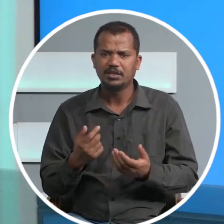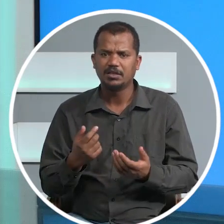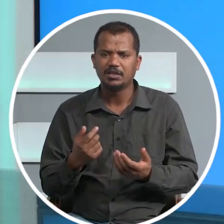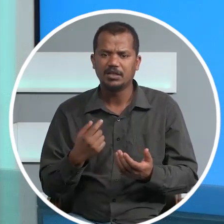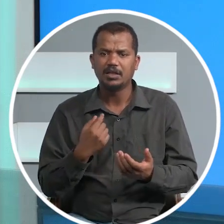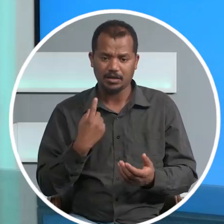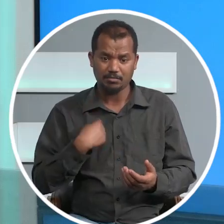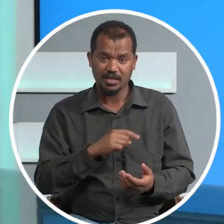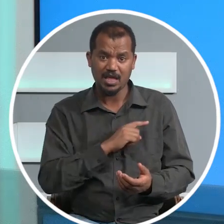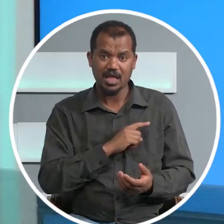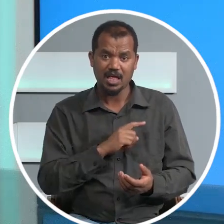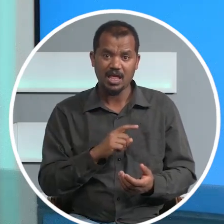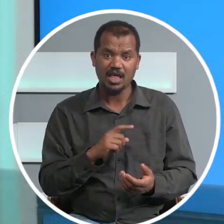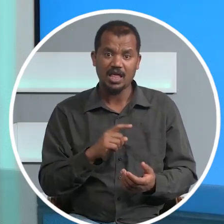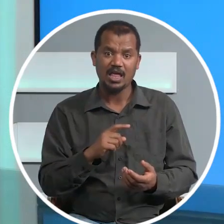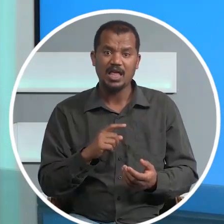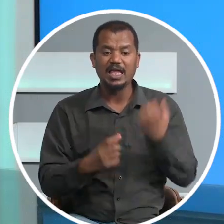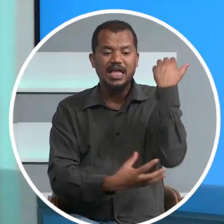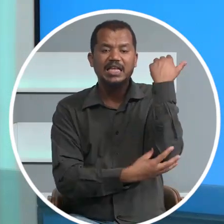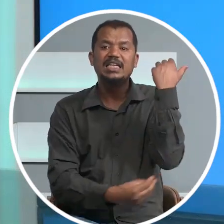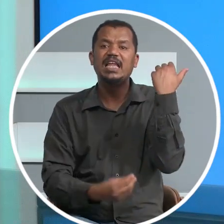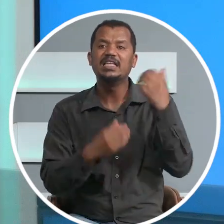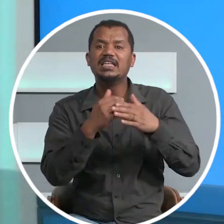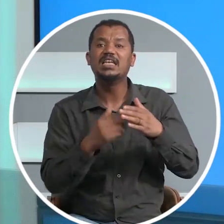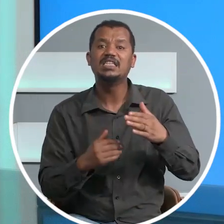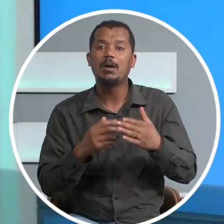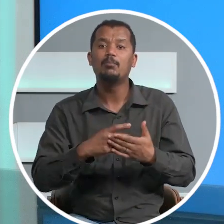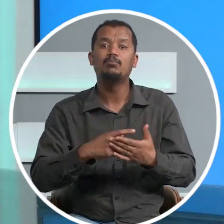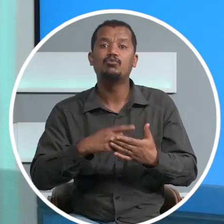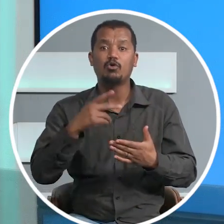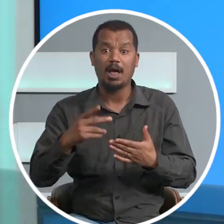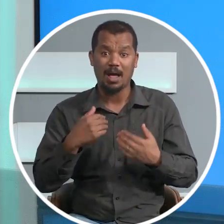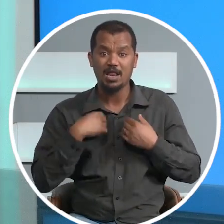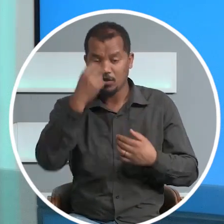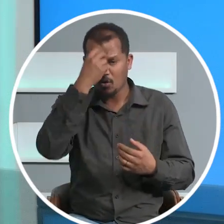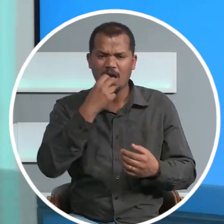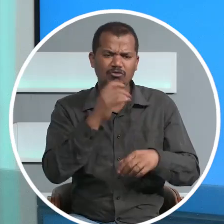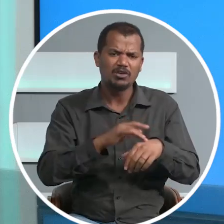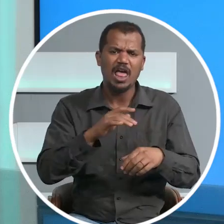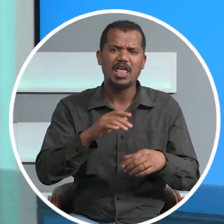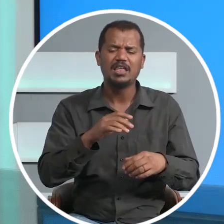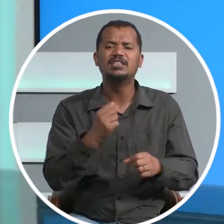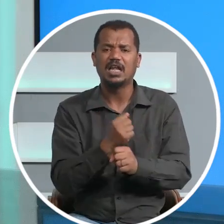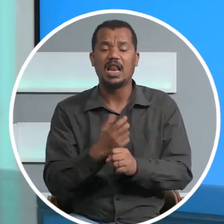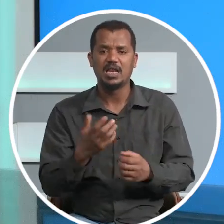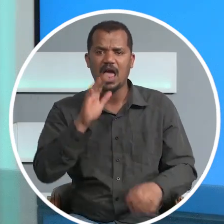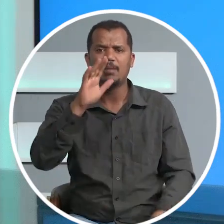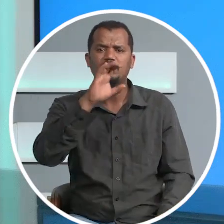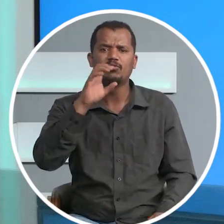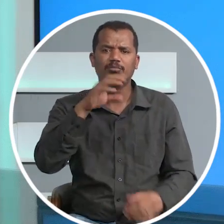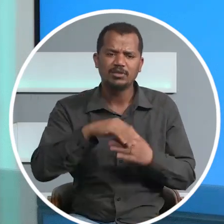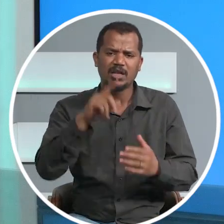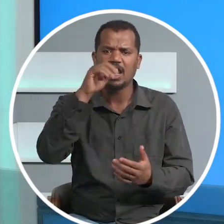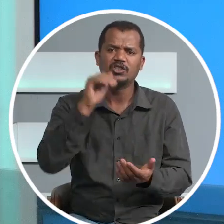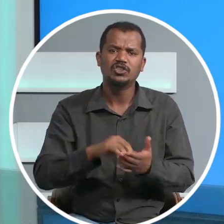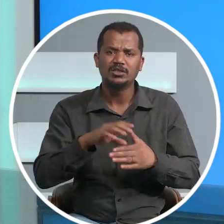ቀላል ምሳሌ እንግዲህ እዚህ በእኛ የደህንነት ቀነሳ ፕሮግራም አለን ጋር ካለ ጉዳተኞች የወላጆች እና እዛ ላይ እንሰራለን አንዳንዴ 500 ብር